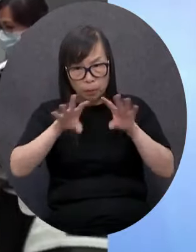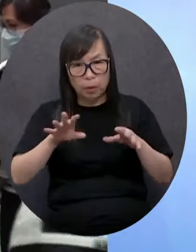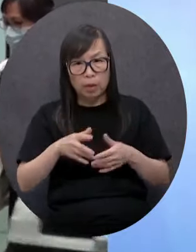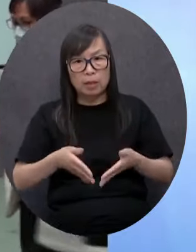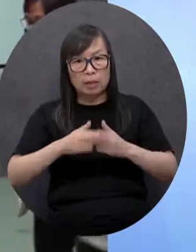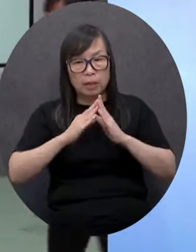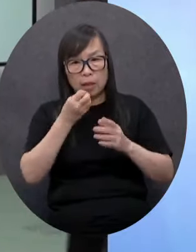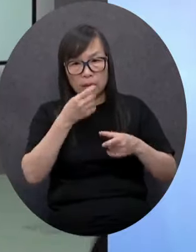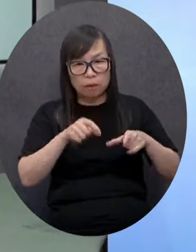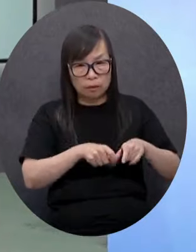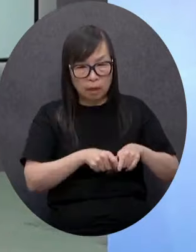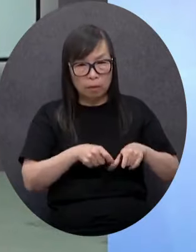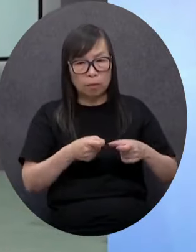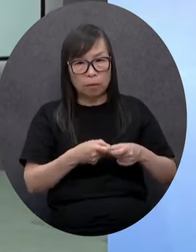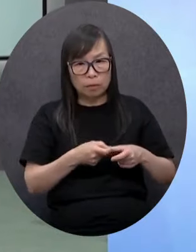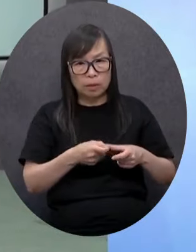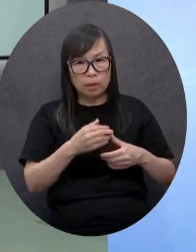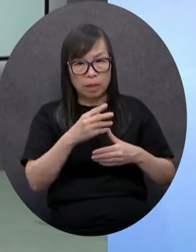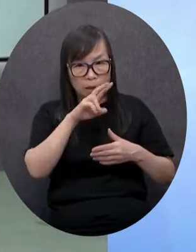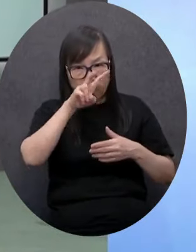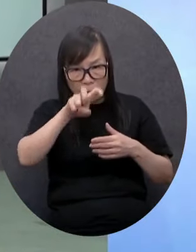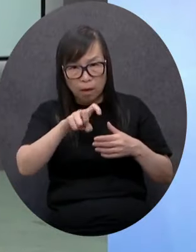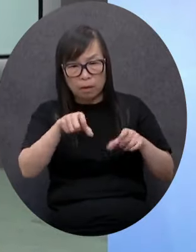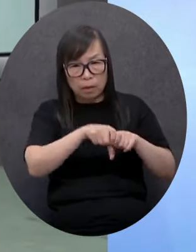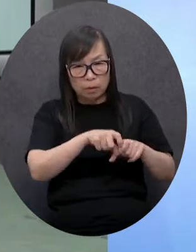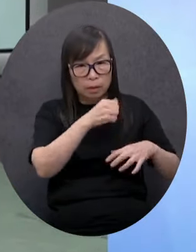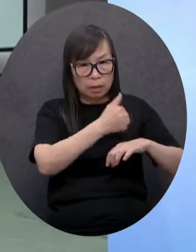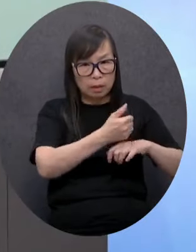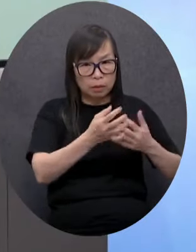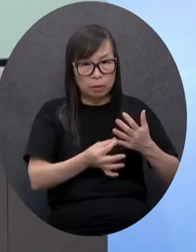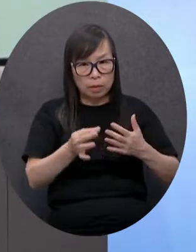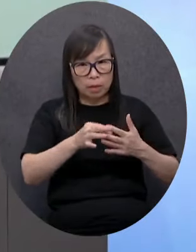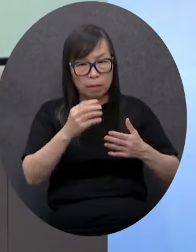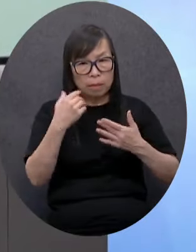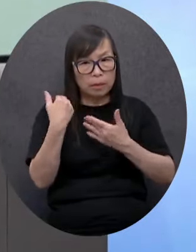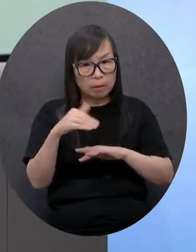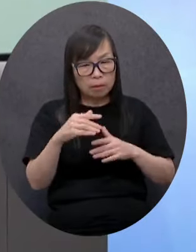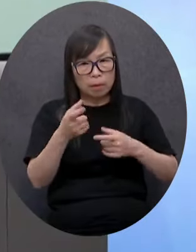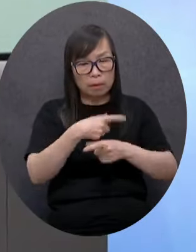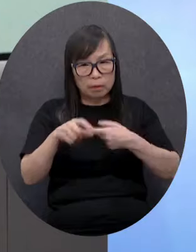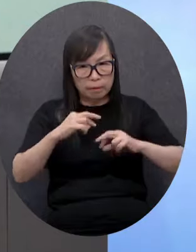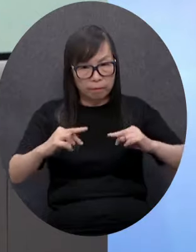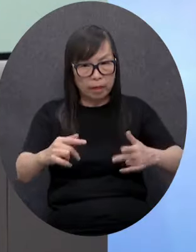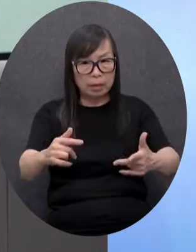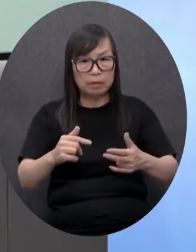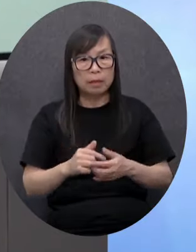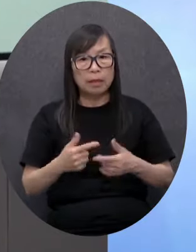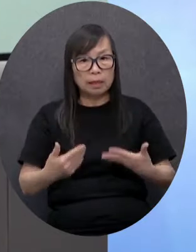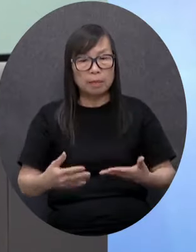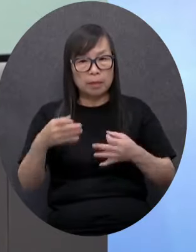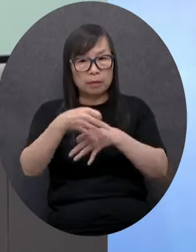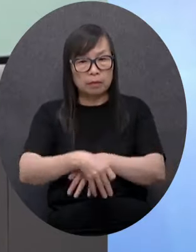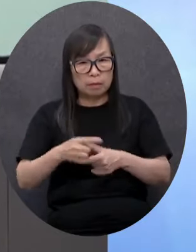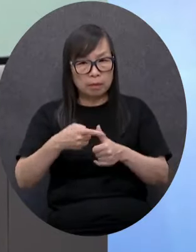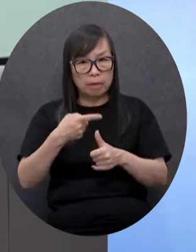成立港投公司，透过物色投资机会進一步促進產業和經濟發展，今日簽署